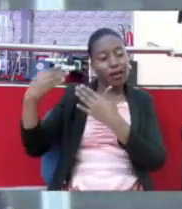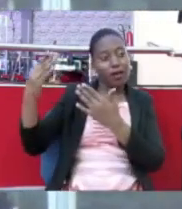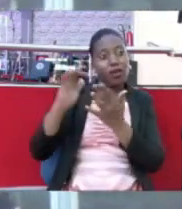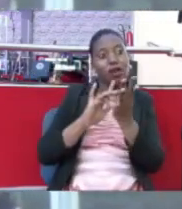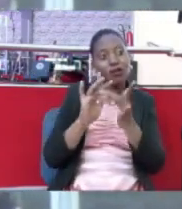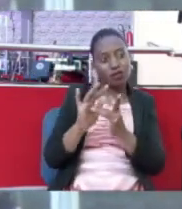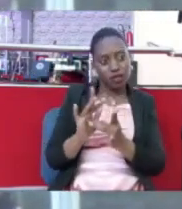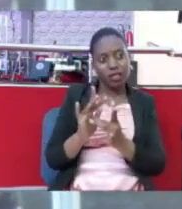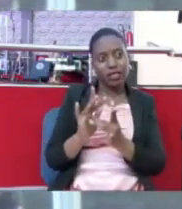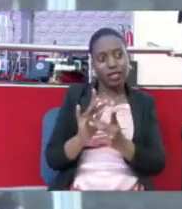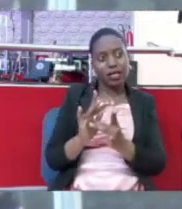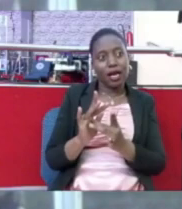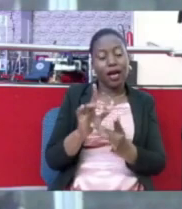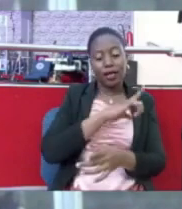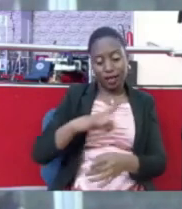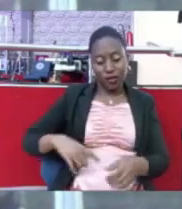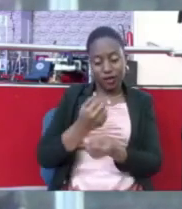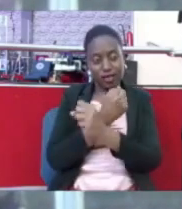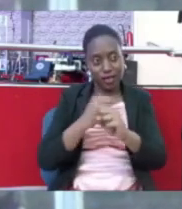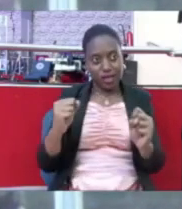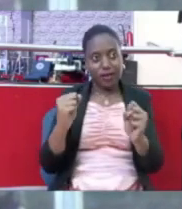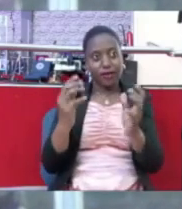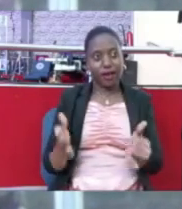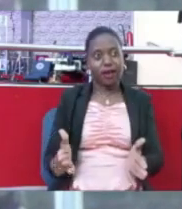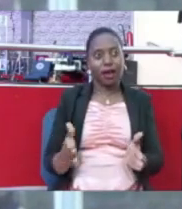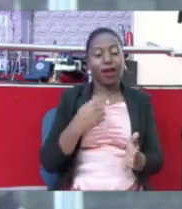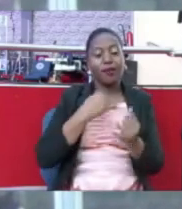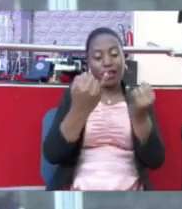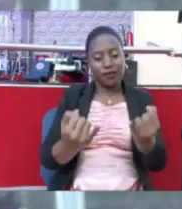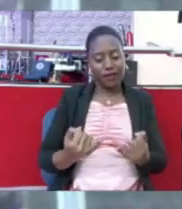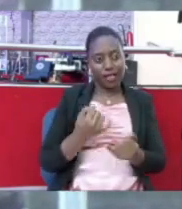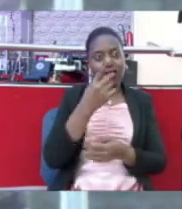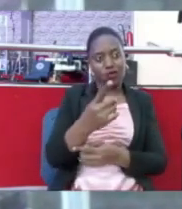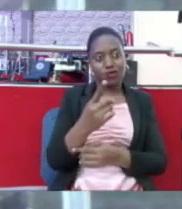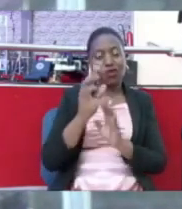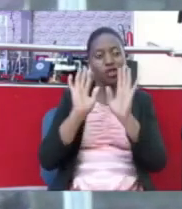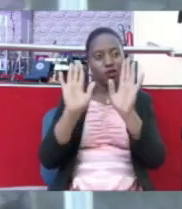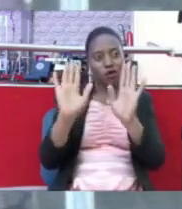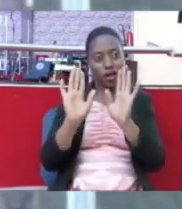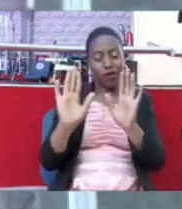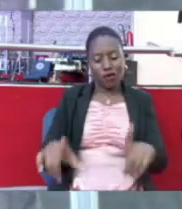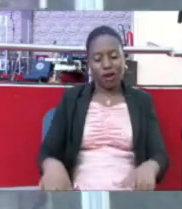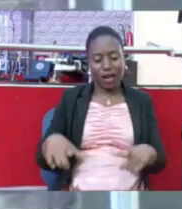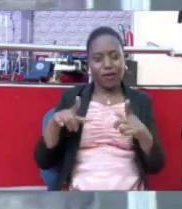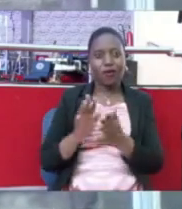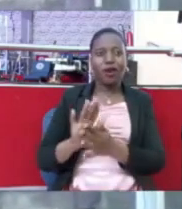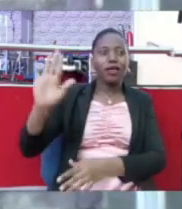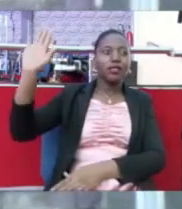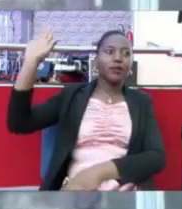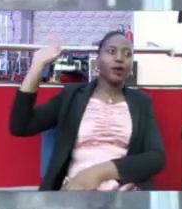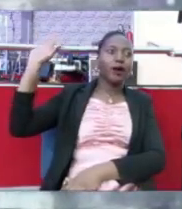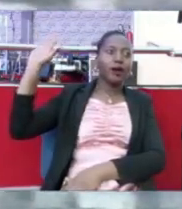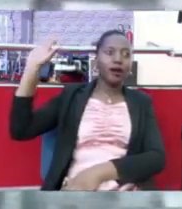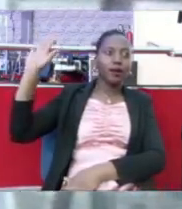as your Lord and Savior, kama mwokozi wa maisha yako. I want to invite you to this wonderful life. Ningependa nikukualike hapa. Raise up your hand wherever you are. Inua mkono